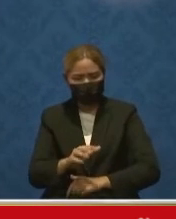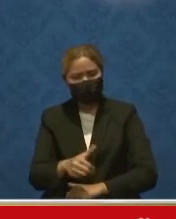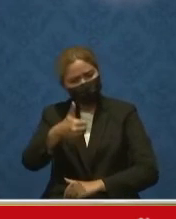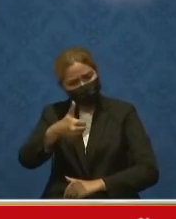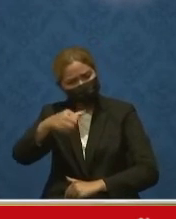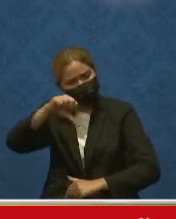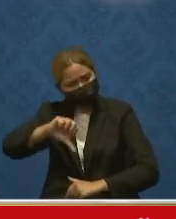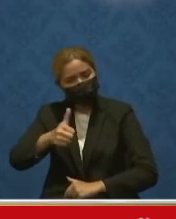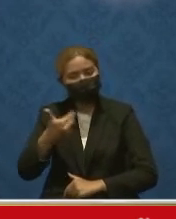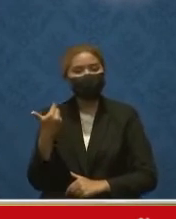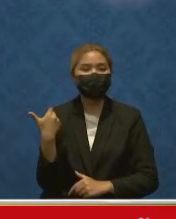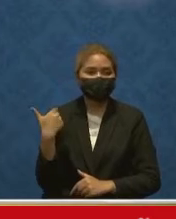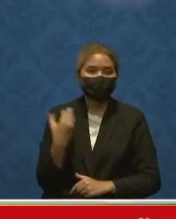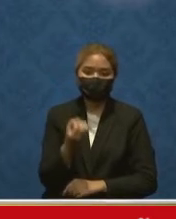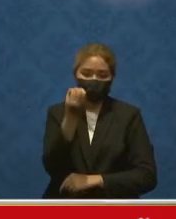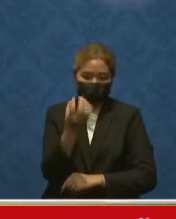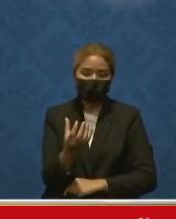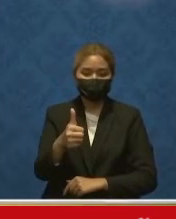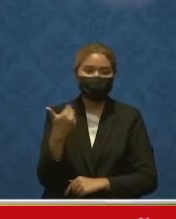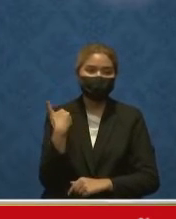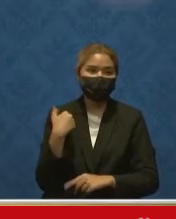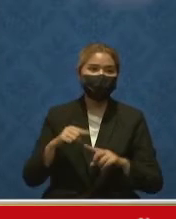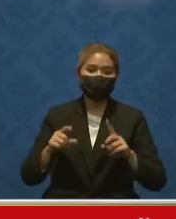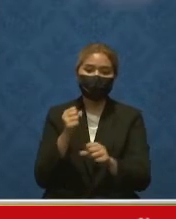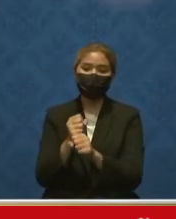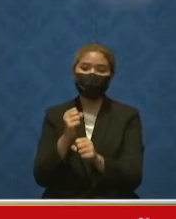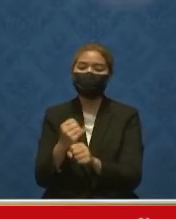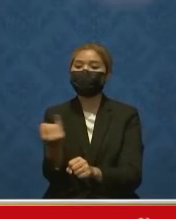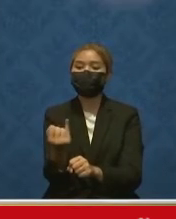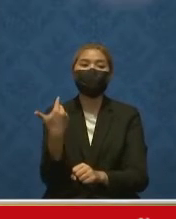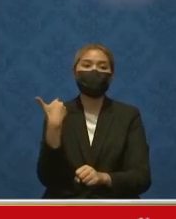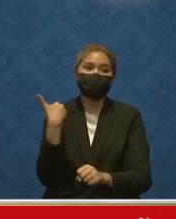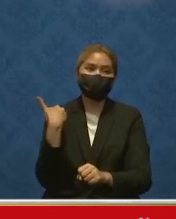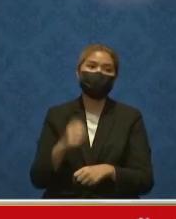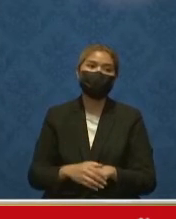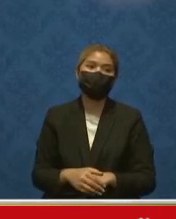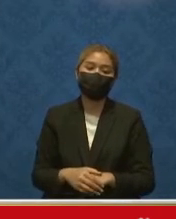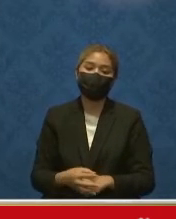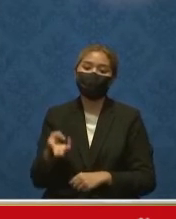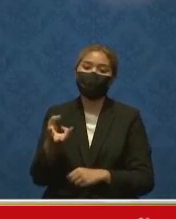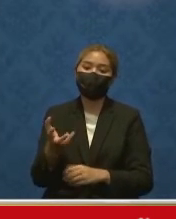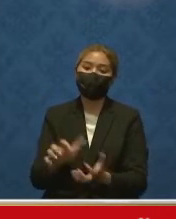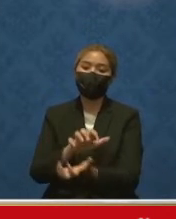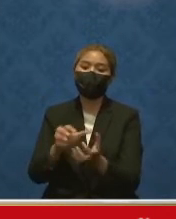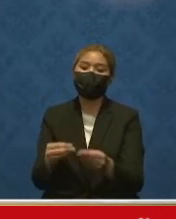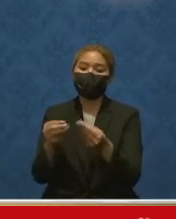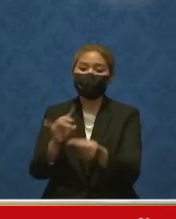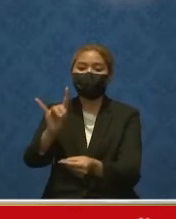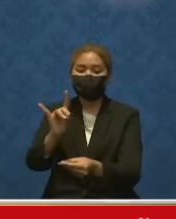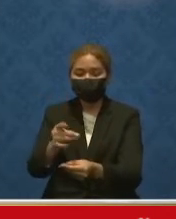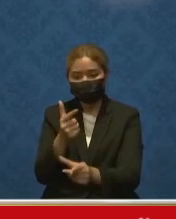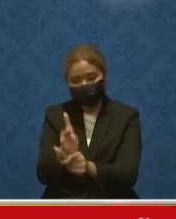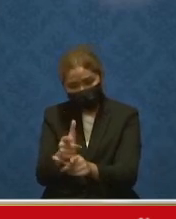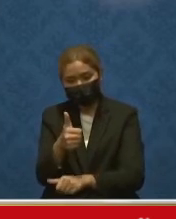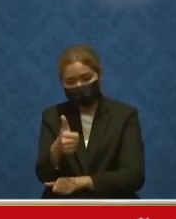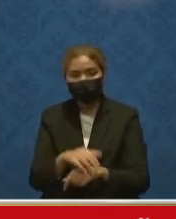จำนวนมากดีแต่ทำให้เสียได้ทำเป็นอาหารสัตว์ได้ถ้าขายจริงๆแล้วนะครับ18